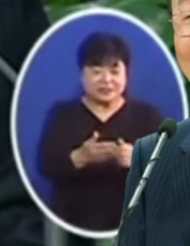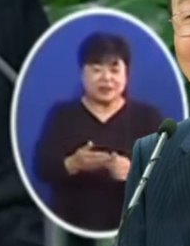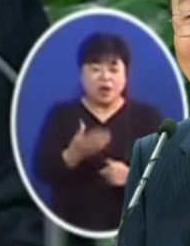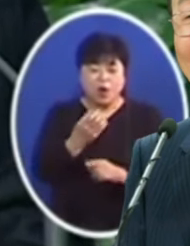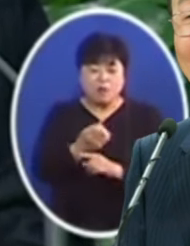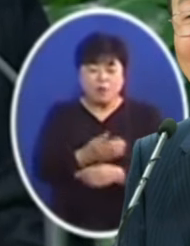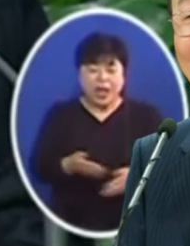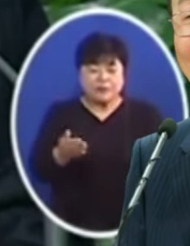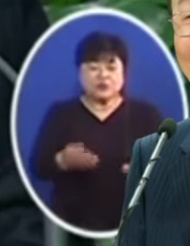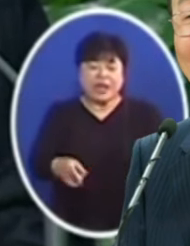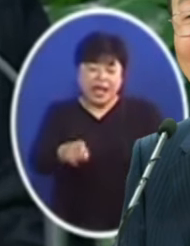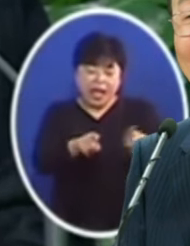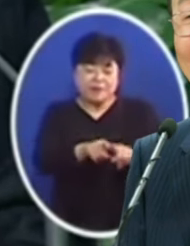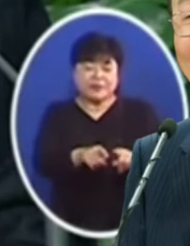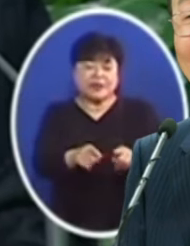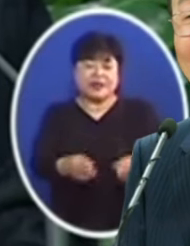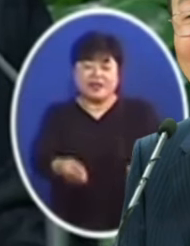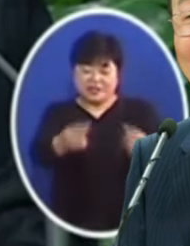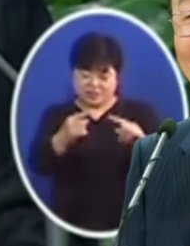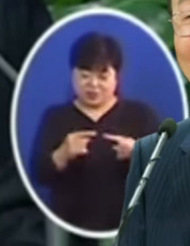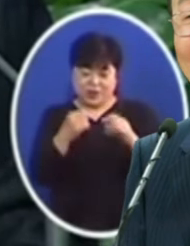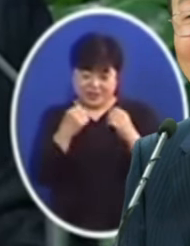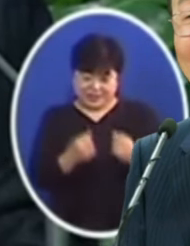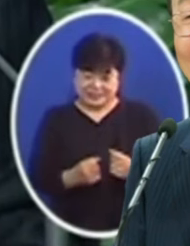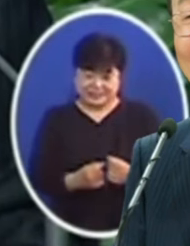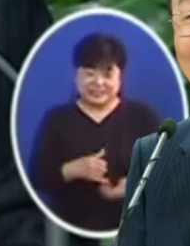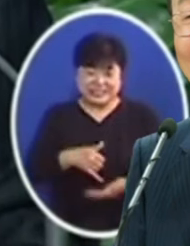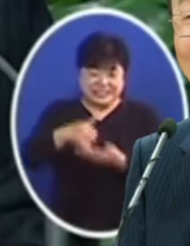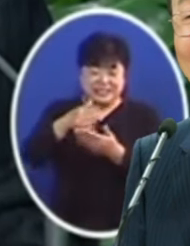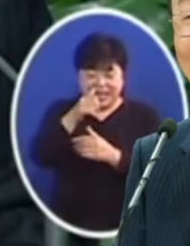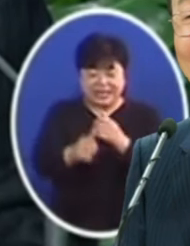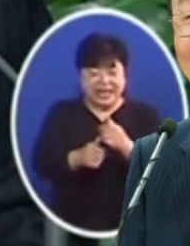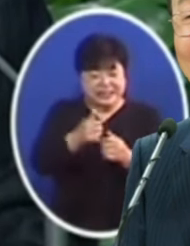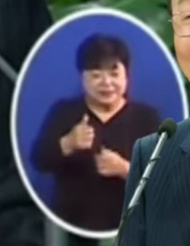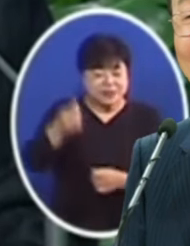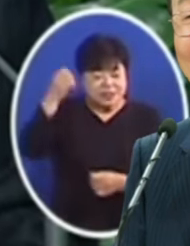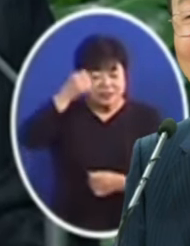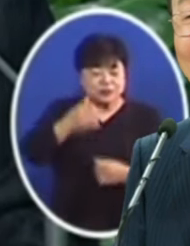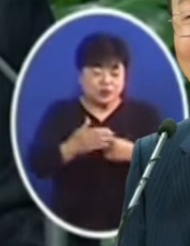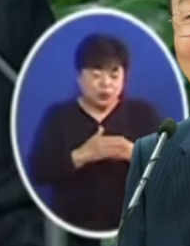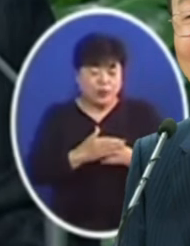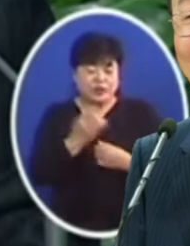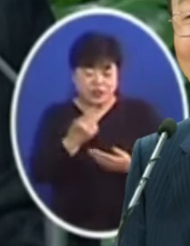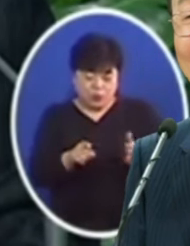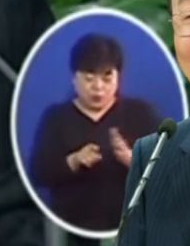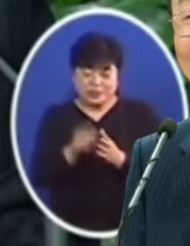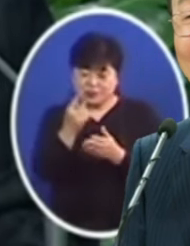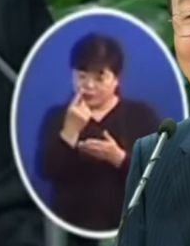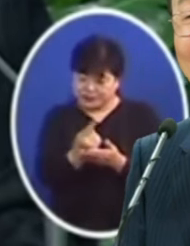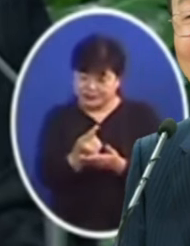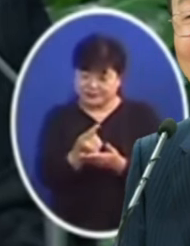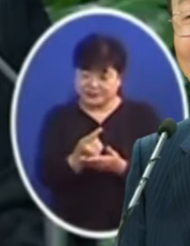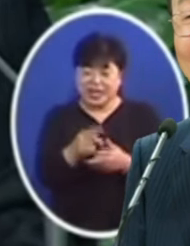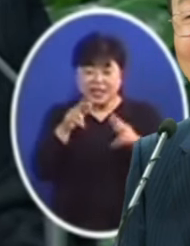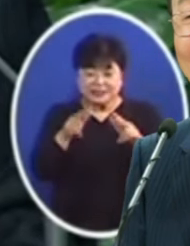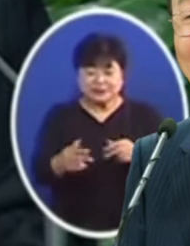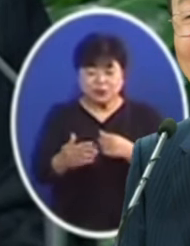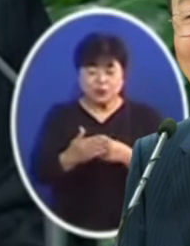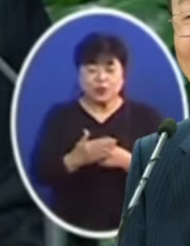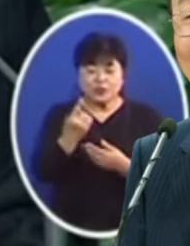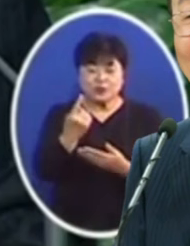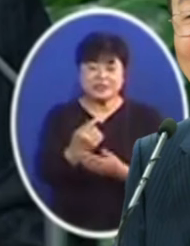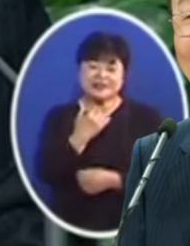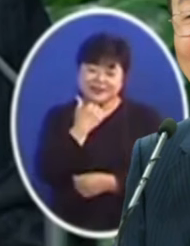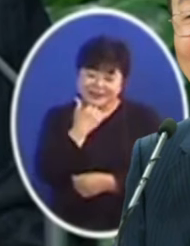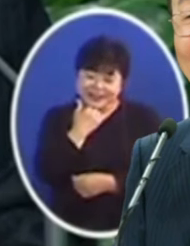속에 같이 들어와 계신 것입니다. 성령은 인격적인 하나님이요 우리를 돕기 위해서 와 계신 것입니다. 그는 지금도 돕기 위해서